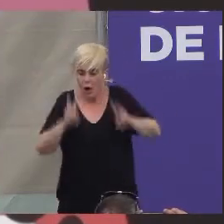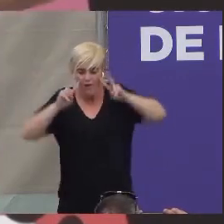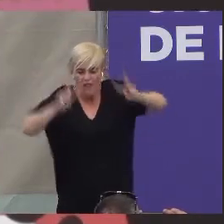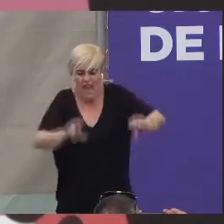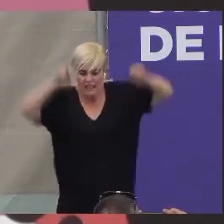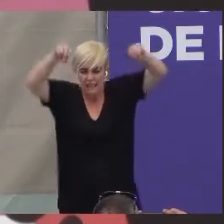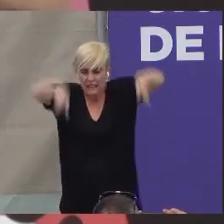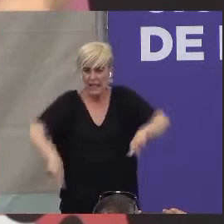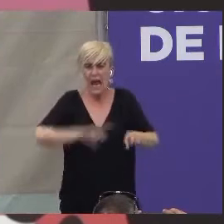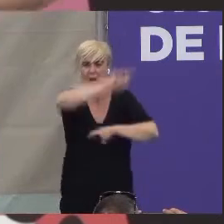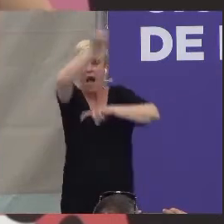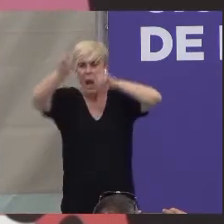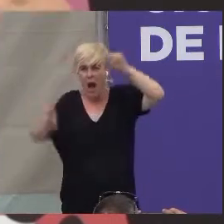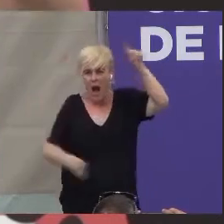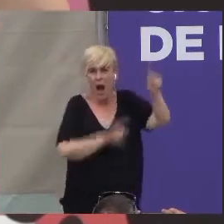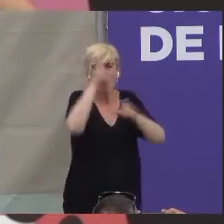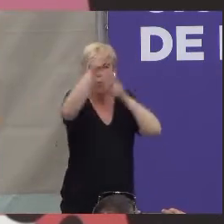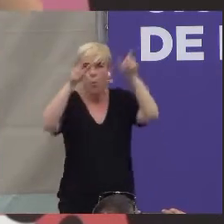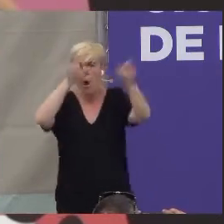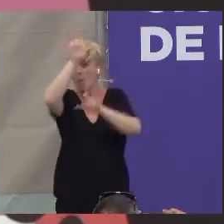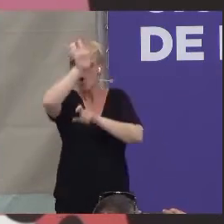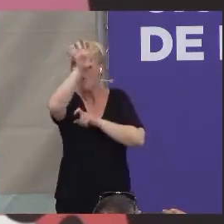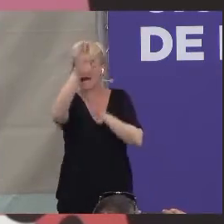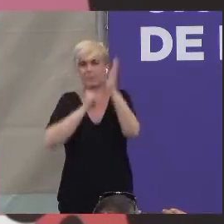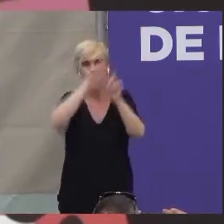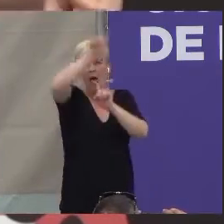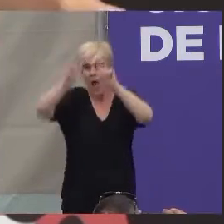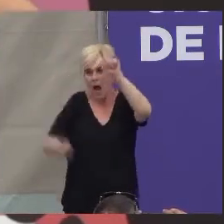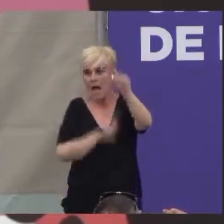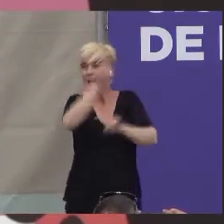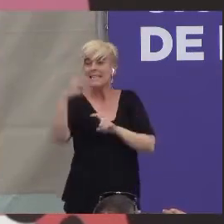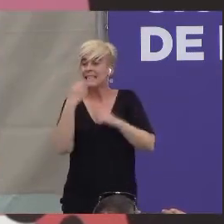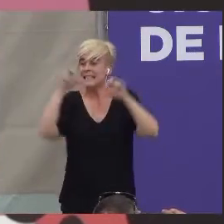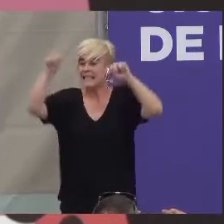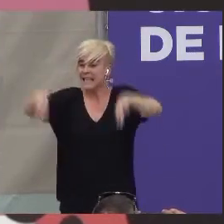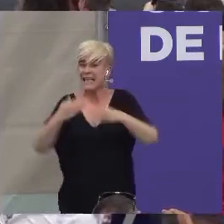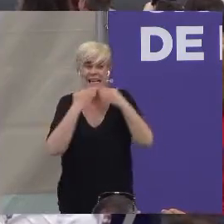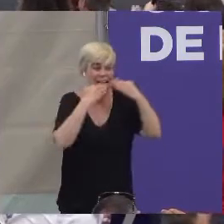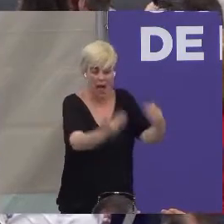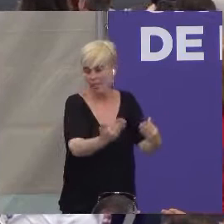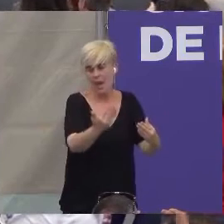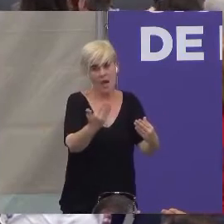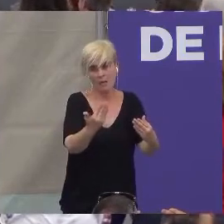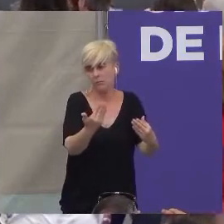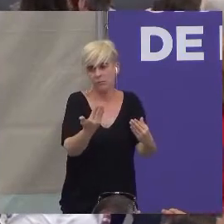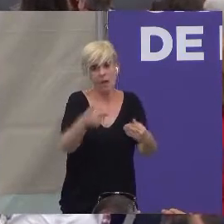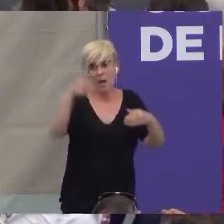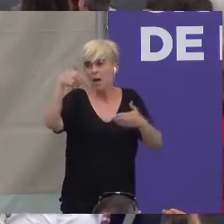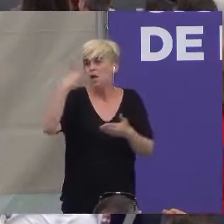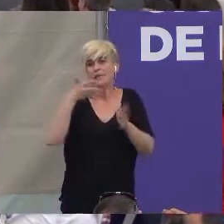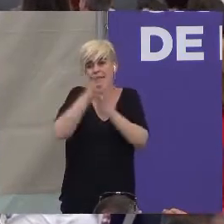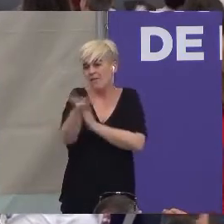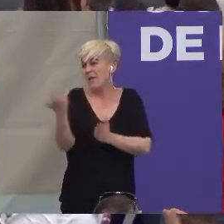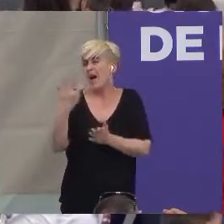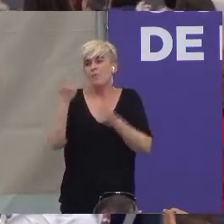està recorrent-se tots els pobles del País Valencià. I qui no diga gràcies i no reconega això és que no mereix estar en aquest